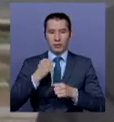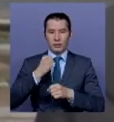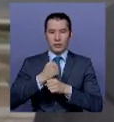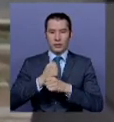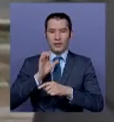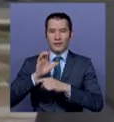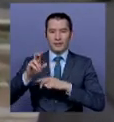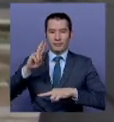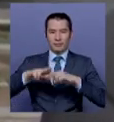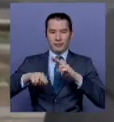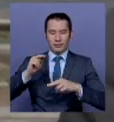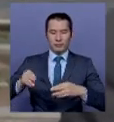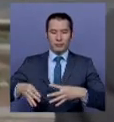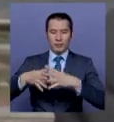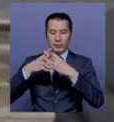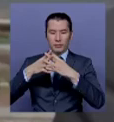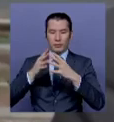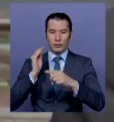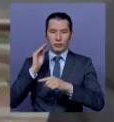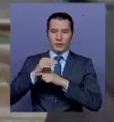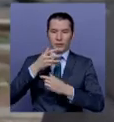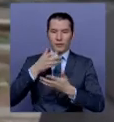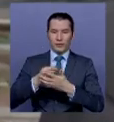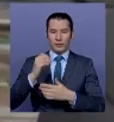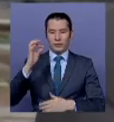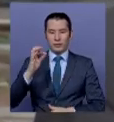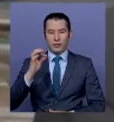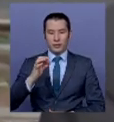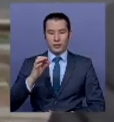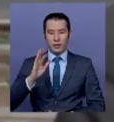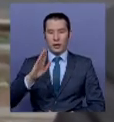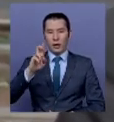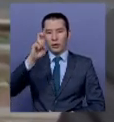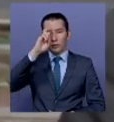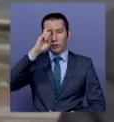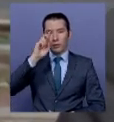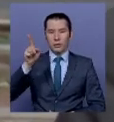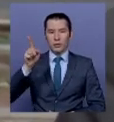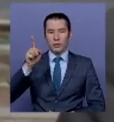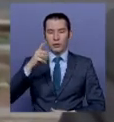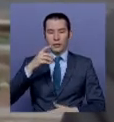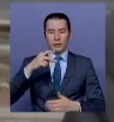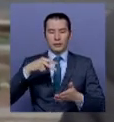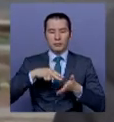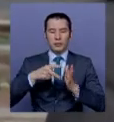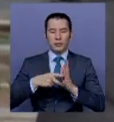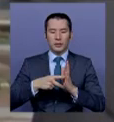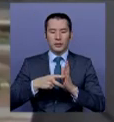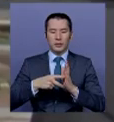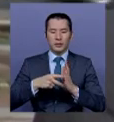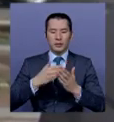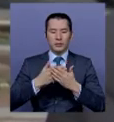Олар өзіндік құнын қосады соған. Ал енді мынау мемлекет өзіндік құнымен үй берудің орнына